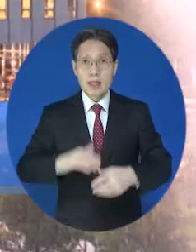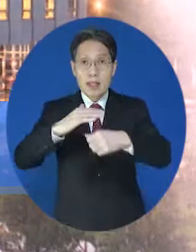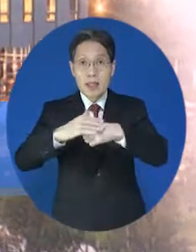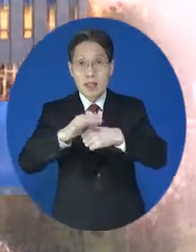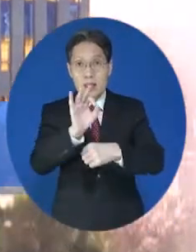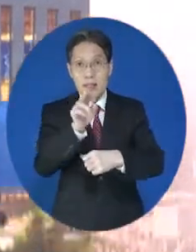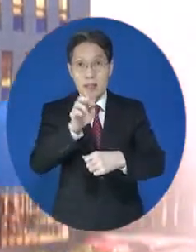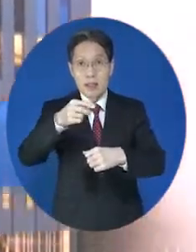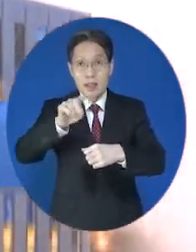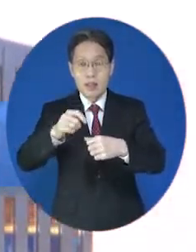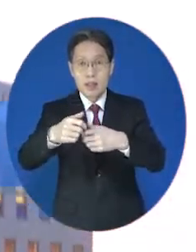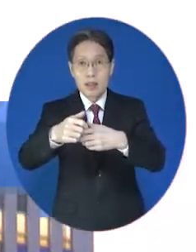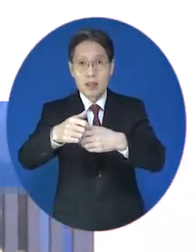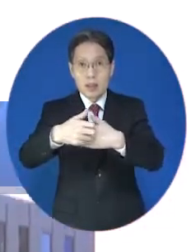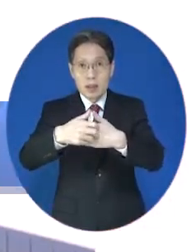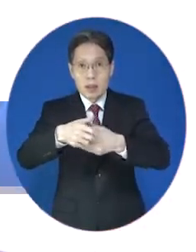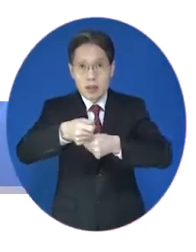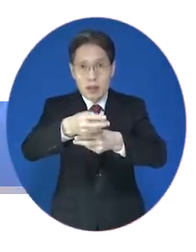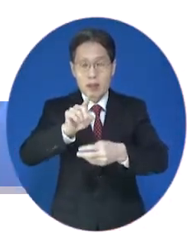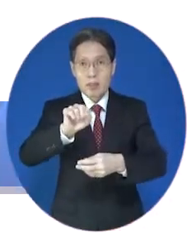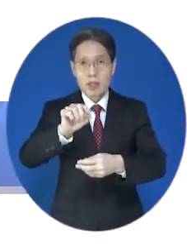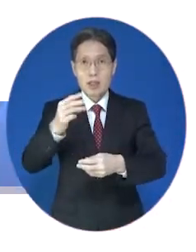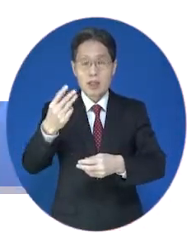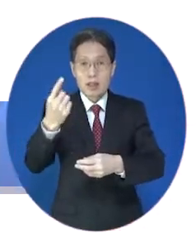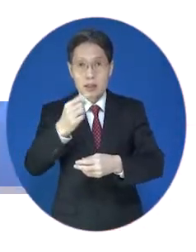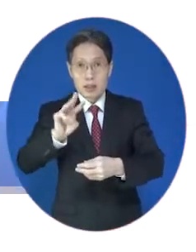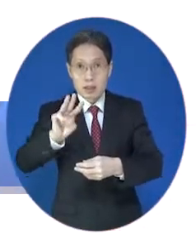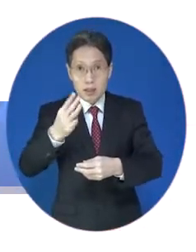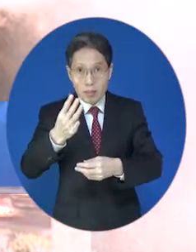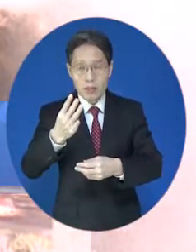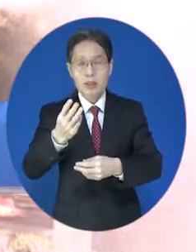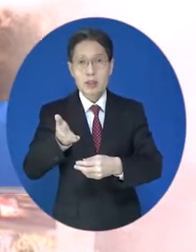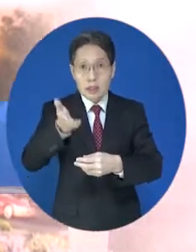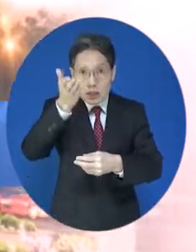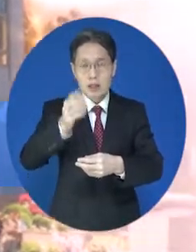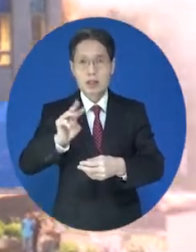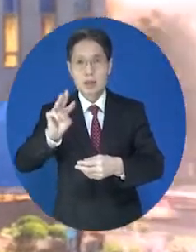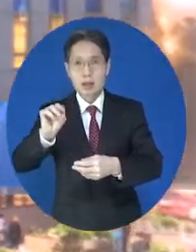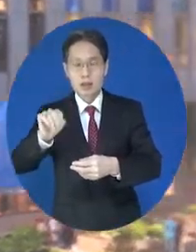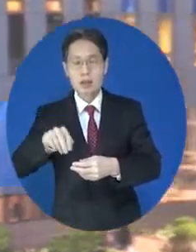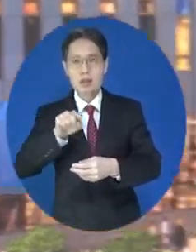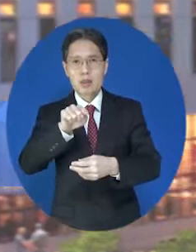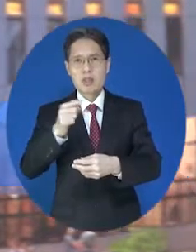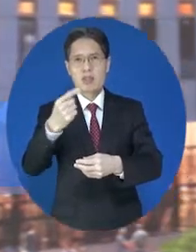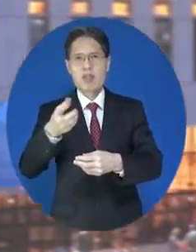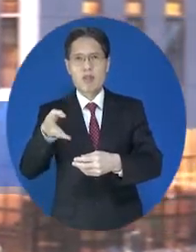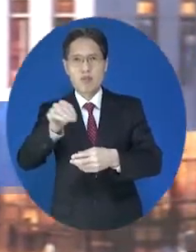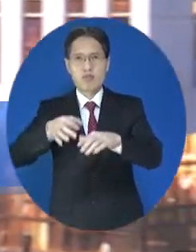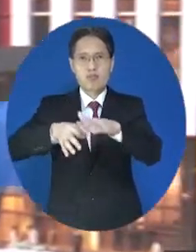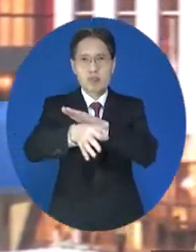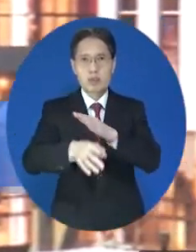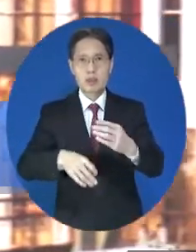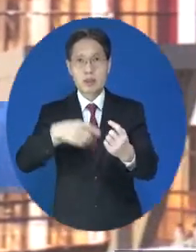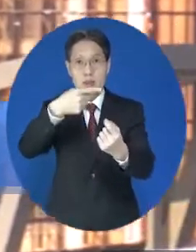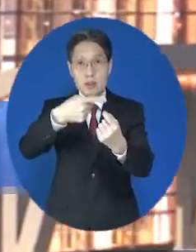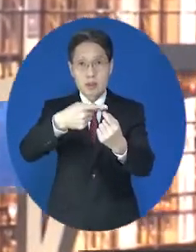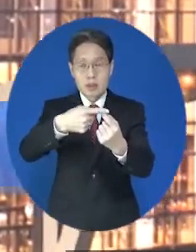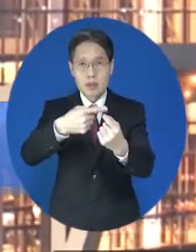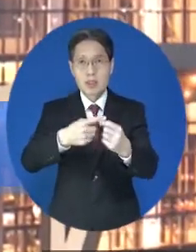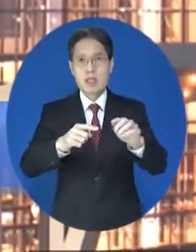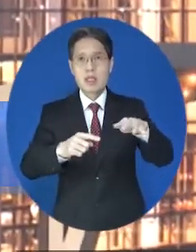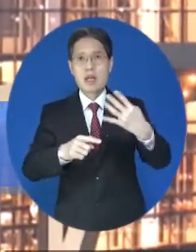대구 연세병원 대지만 1331 죽 미터의 총 1000억원 가량을 투입해 1차 자백 병상